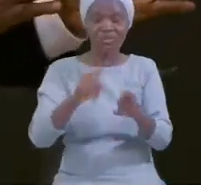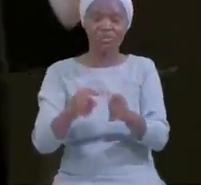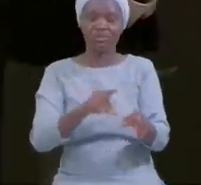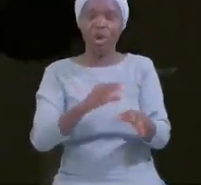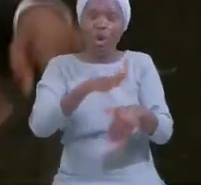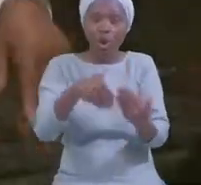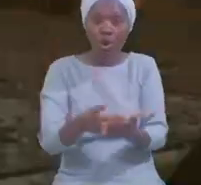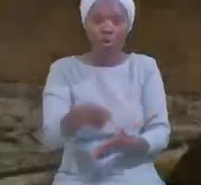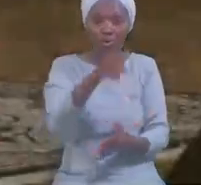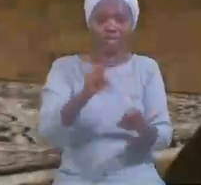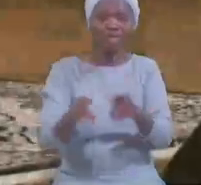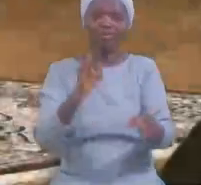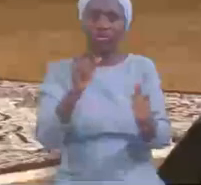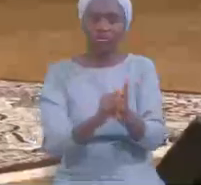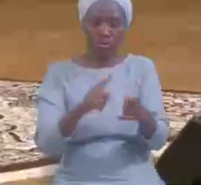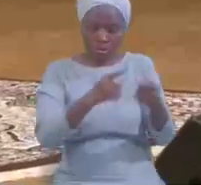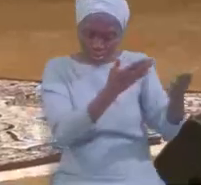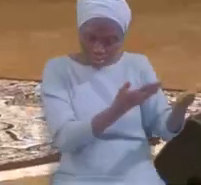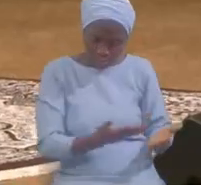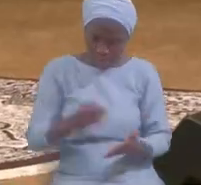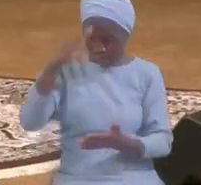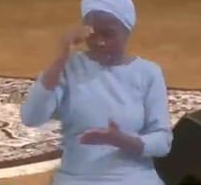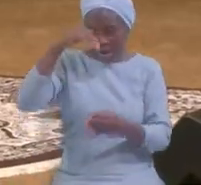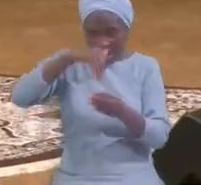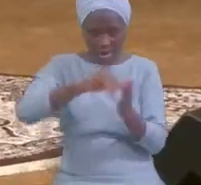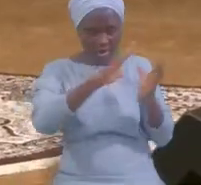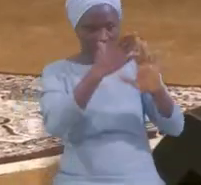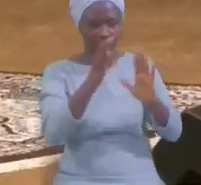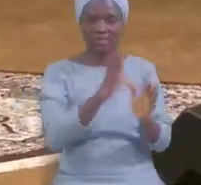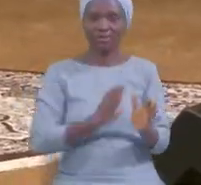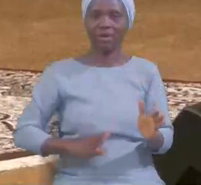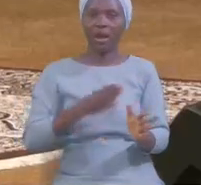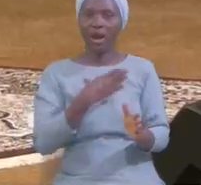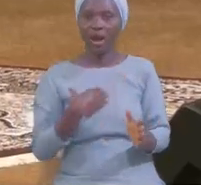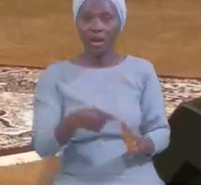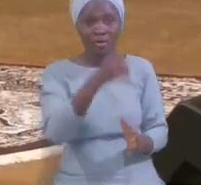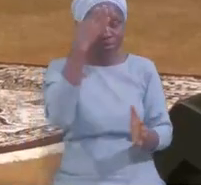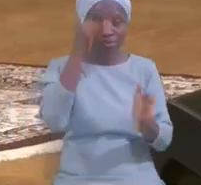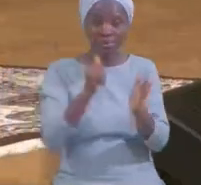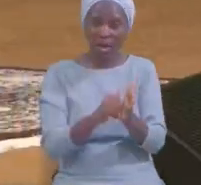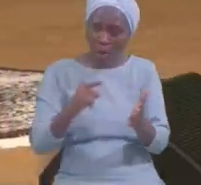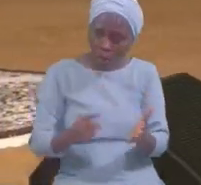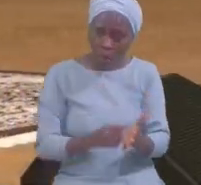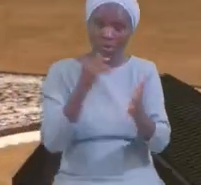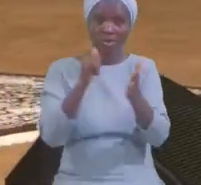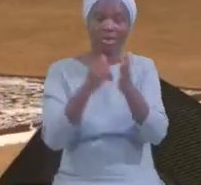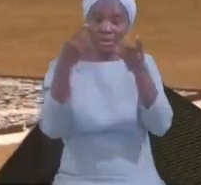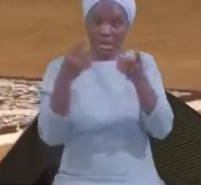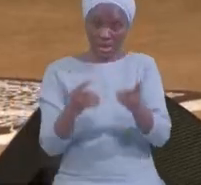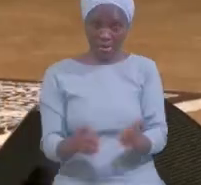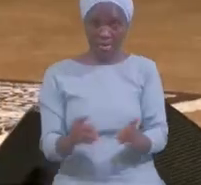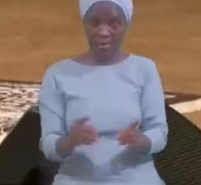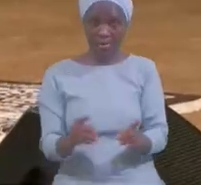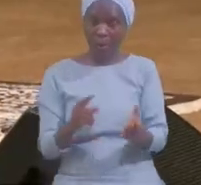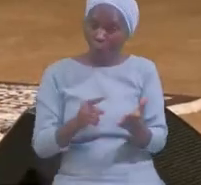descendre l'homme en présence de Christ. Ils savaient que dès que cela a lieu, que